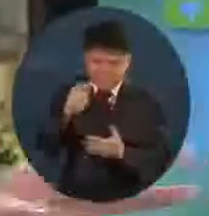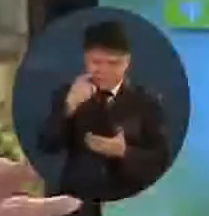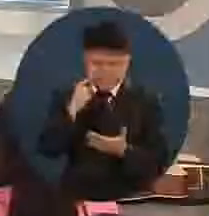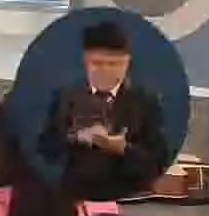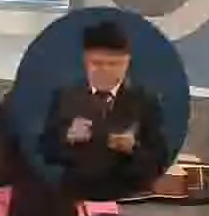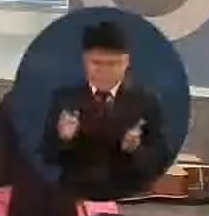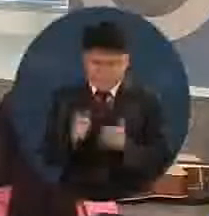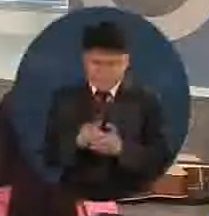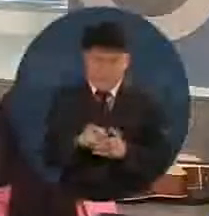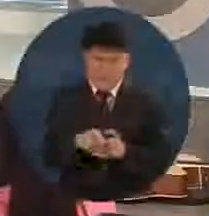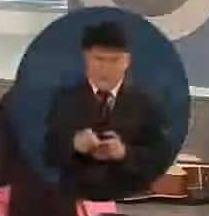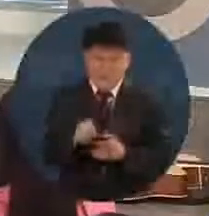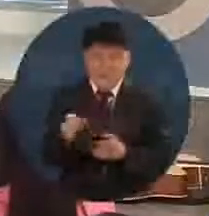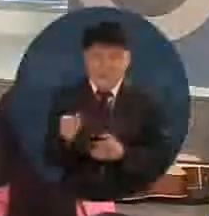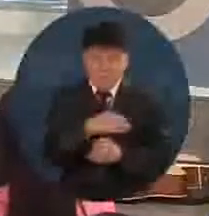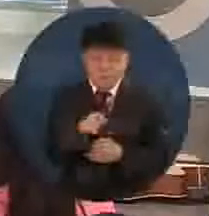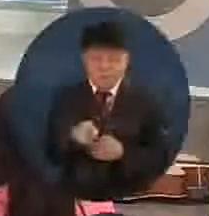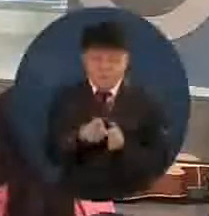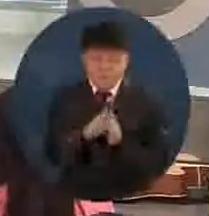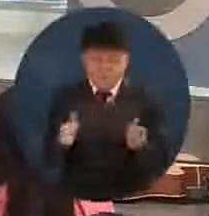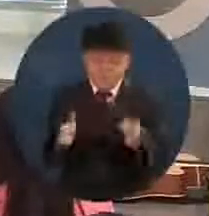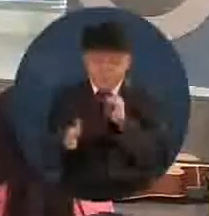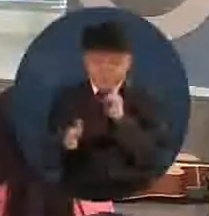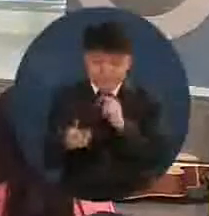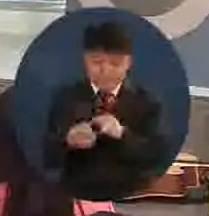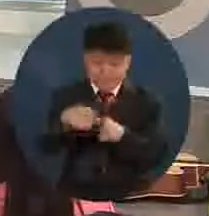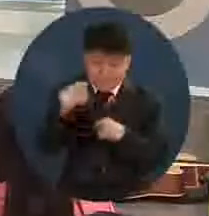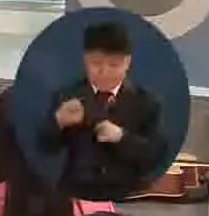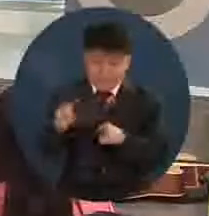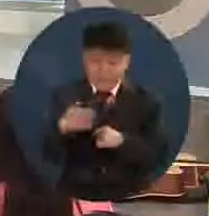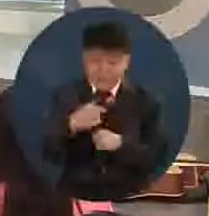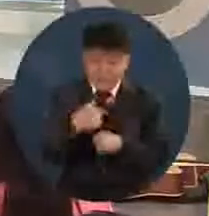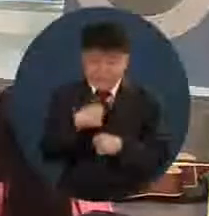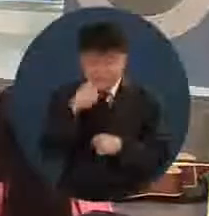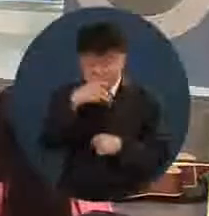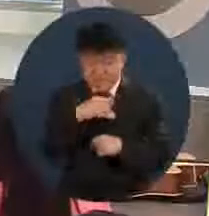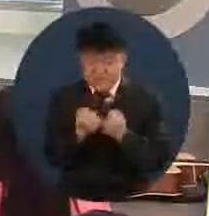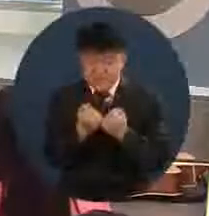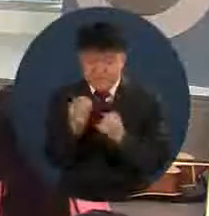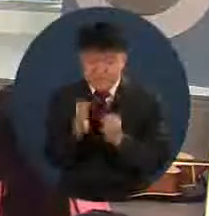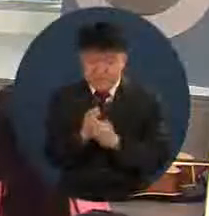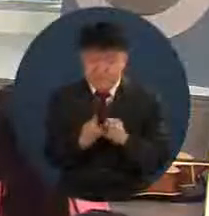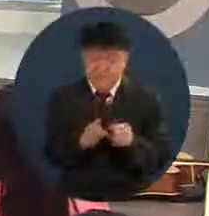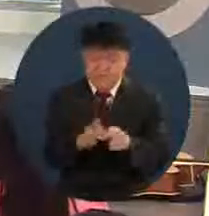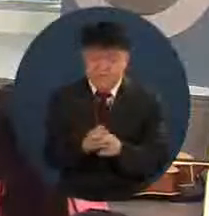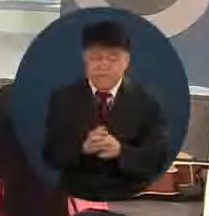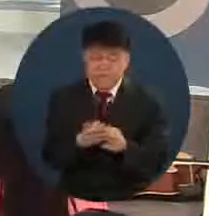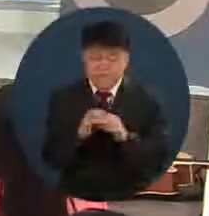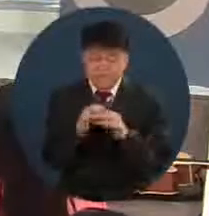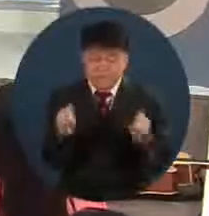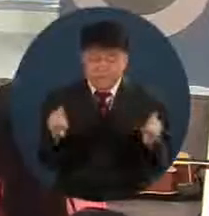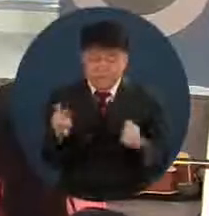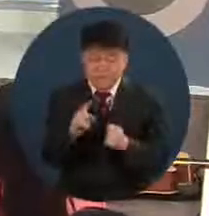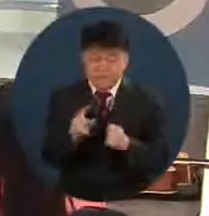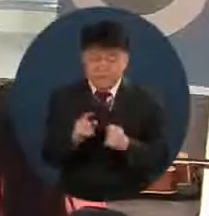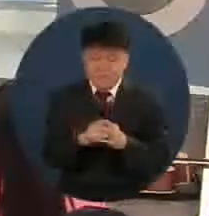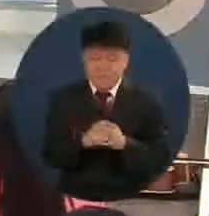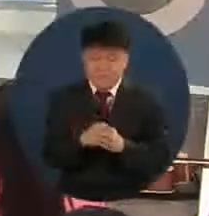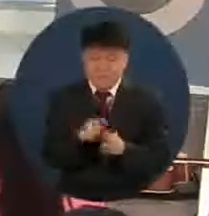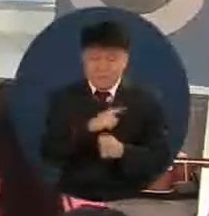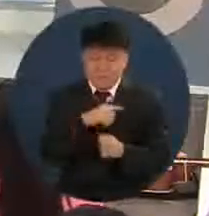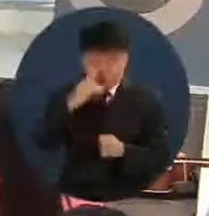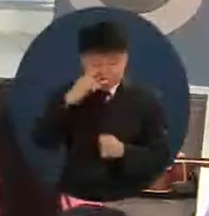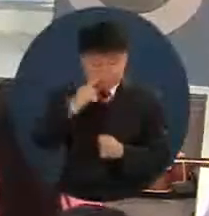천문학 혁명이 이제 시작이 된 시기죠. 이 뒷얘기는 제가 그냥 나온 김에 해드린 거고 인간이 이제 우주에 대해서